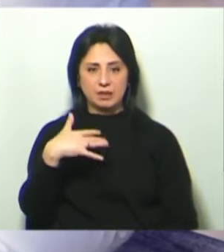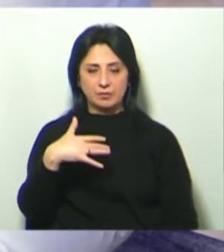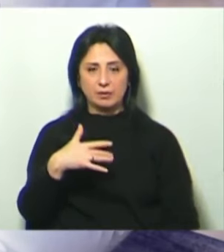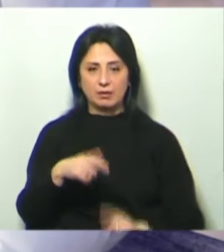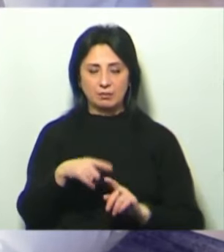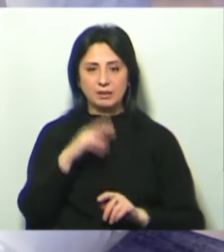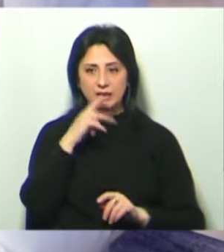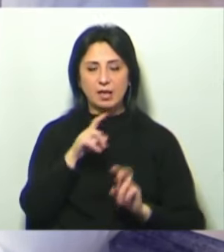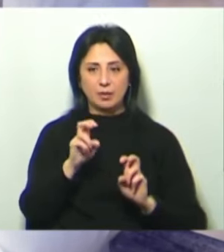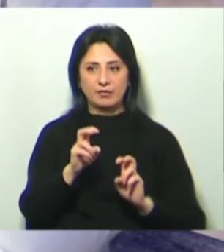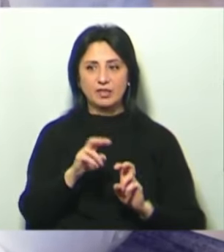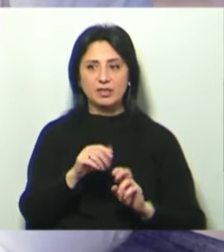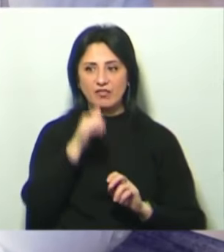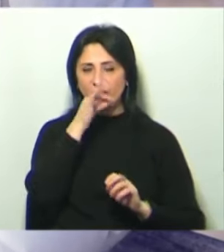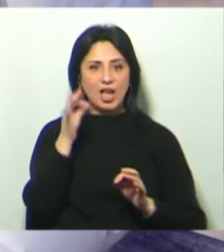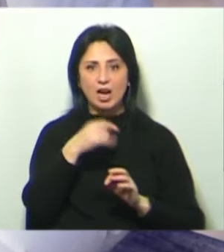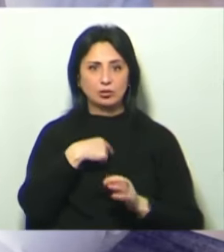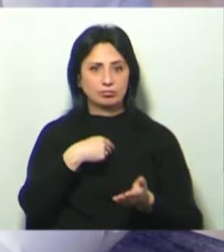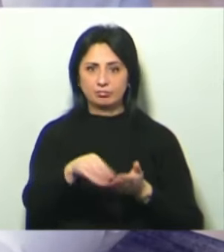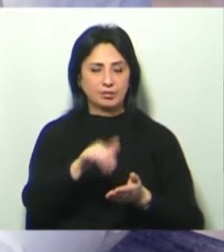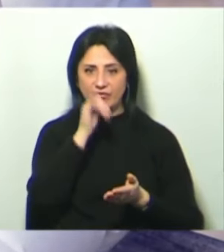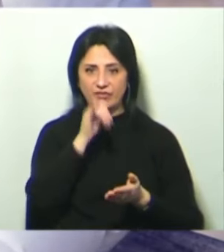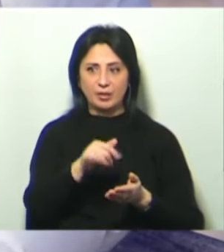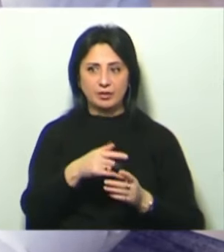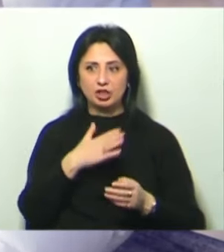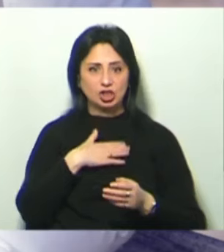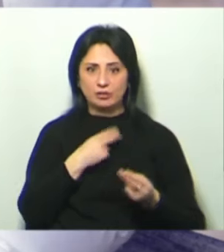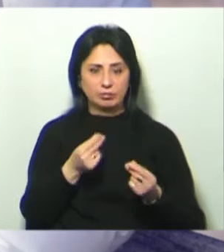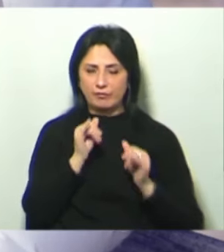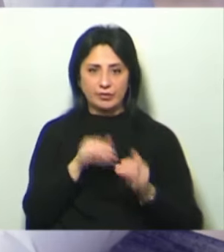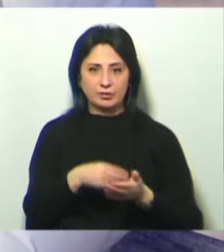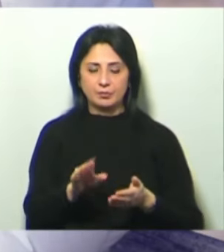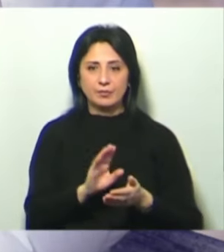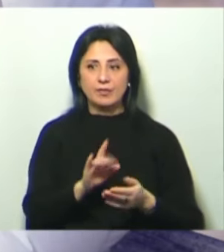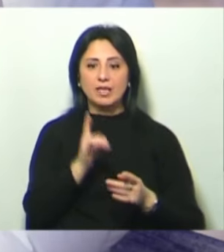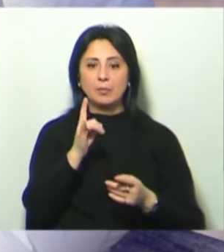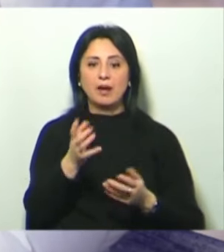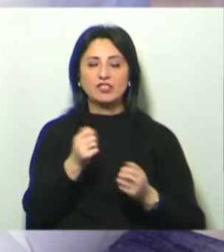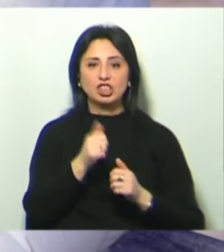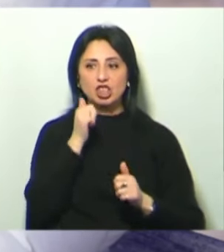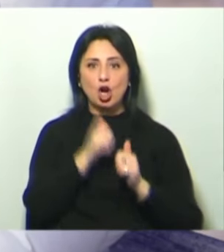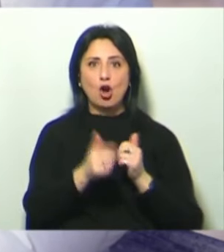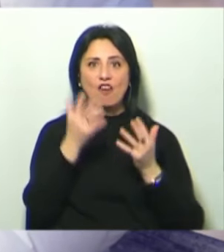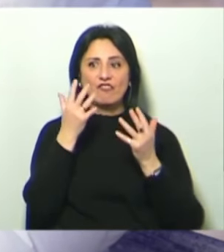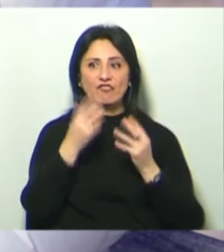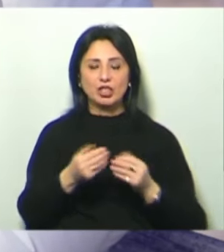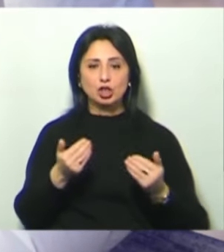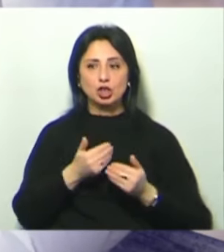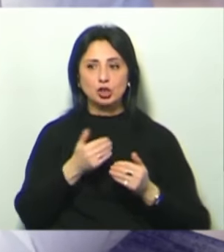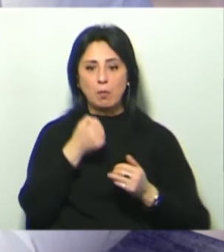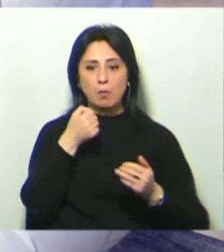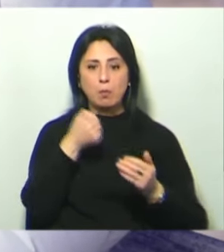ძვირიანი წამალია, რომელსაც ვერასოდეს ალბათ ვერ ვიყიდდით ჩვენი სახსრებით. ბავშვი იღებს ყოველდღიურად და